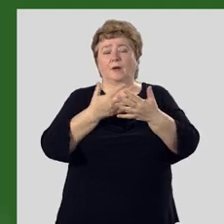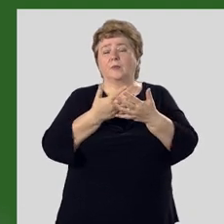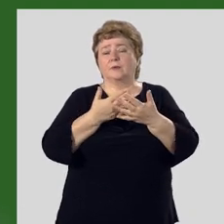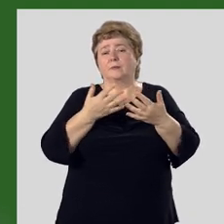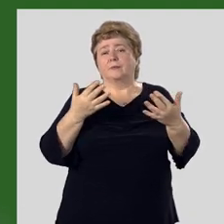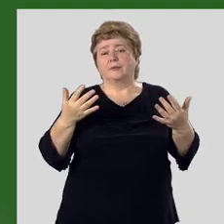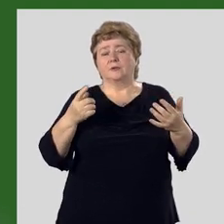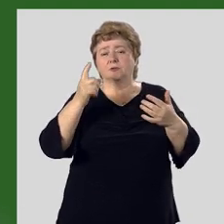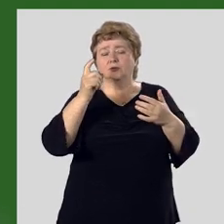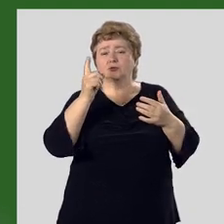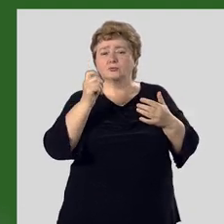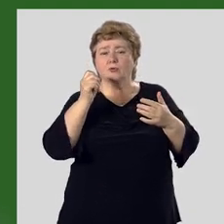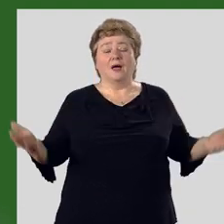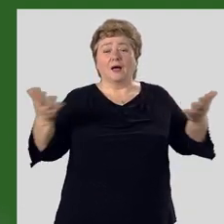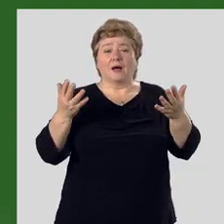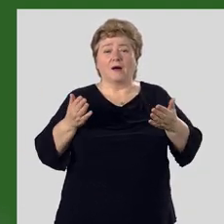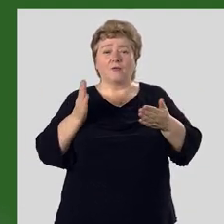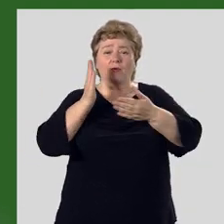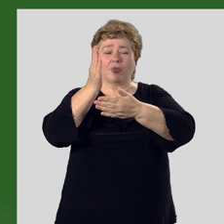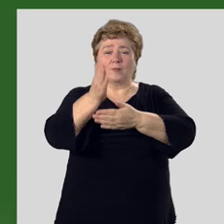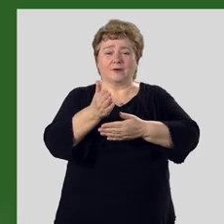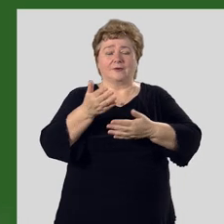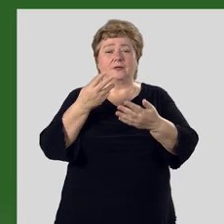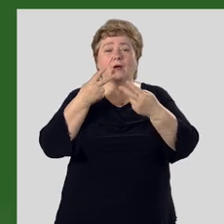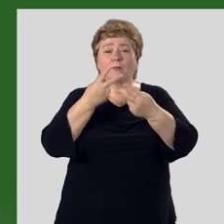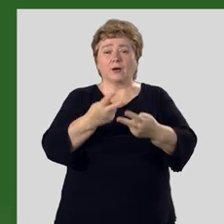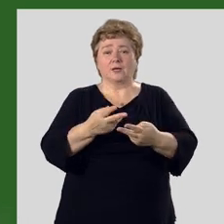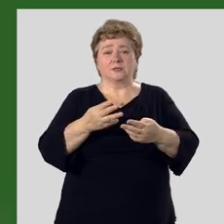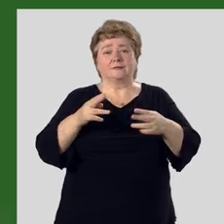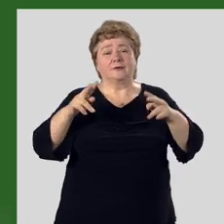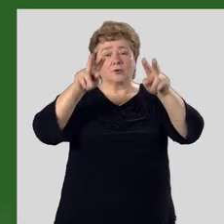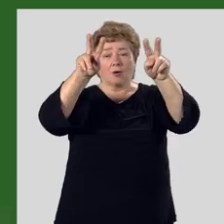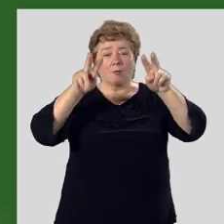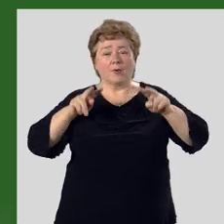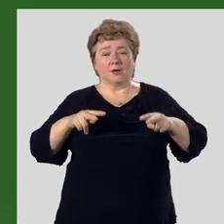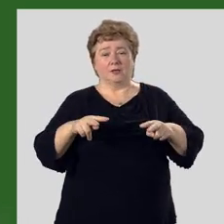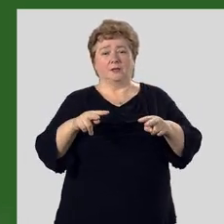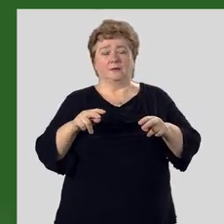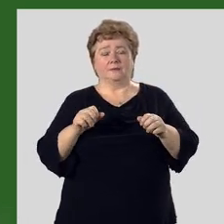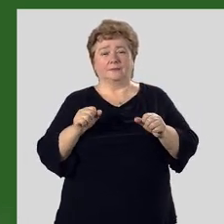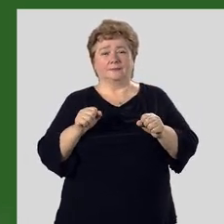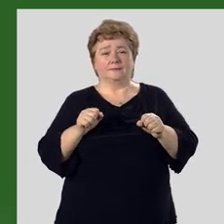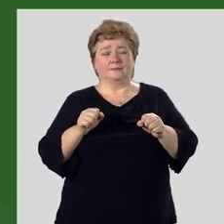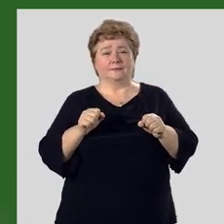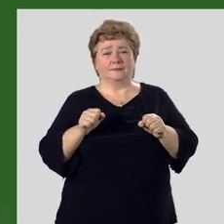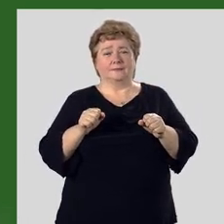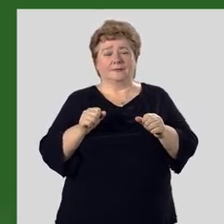Примерно 111 километров. Какое направление показывают параллели?